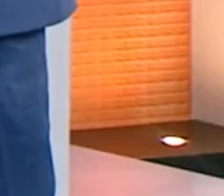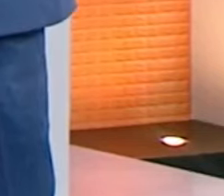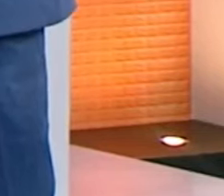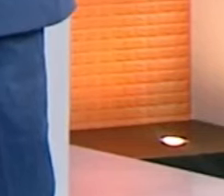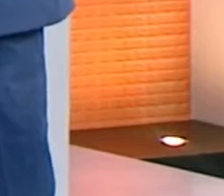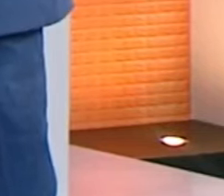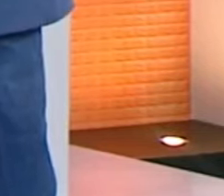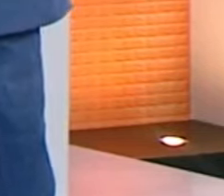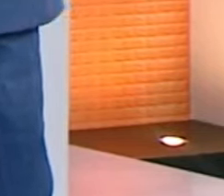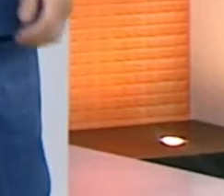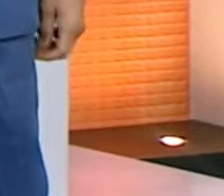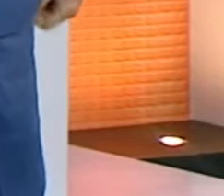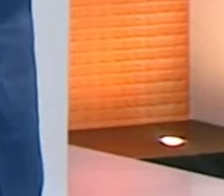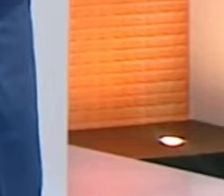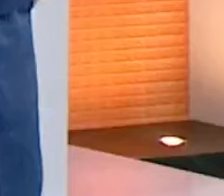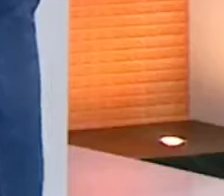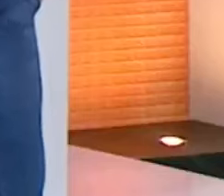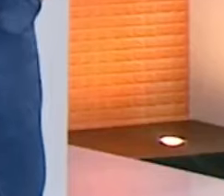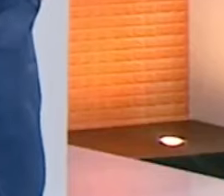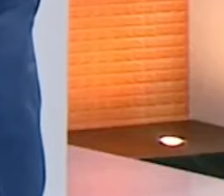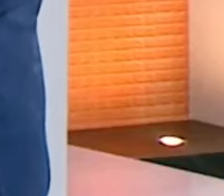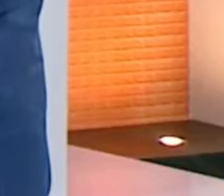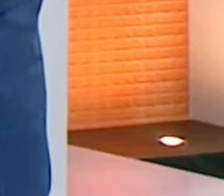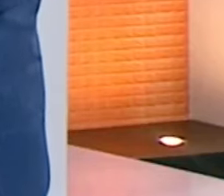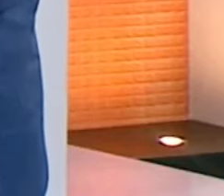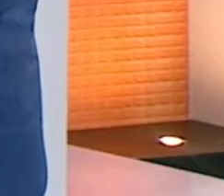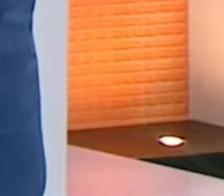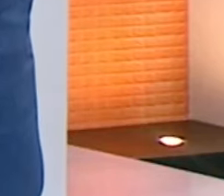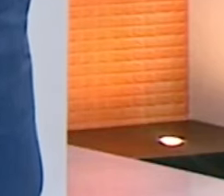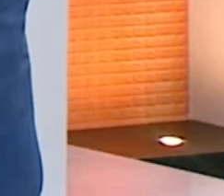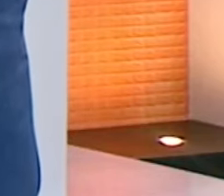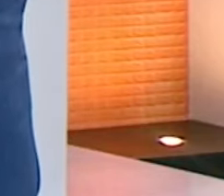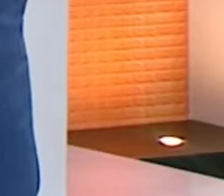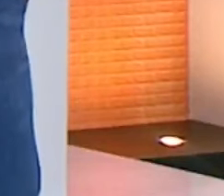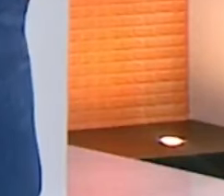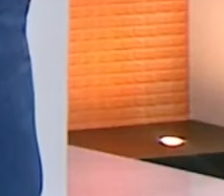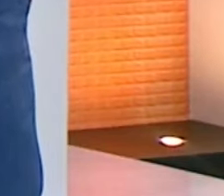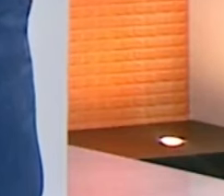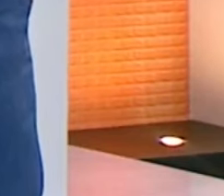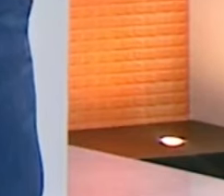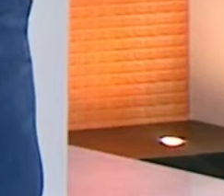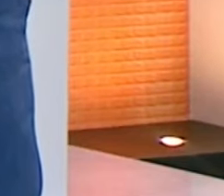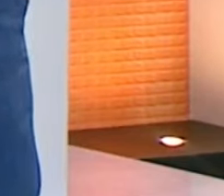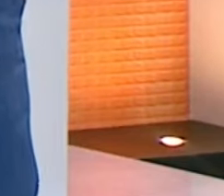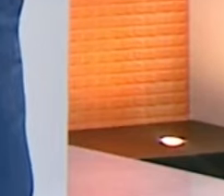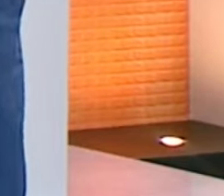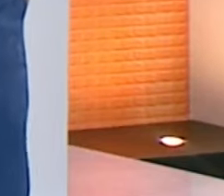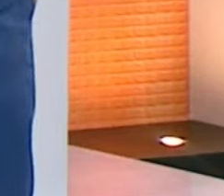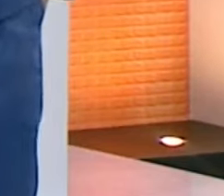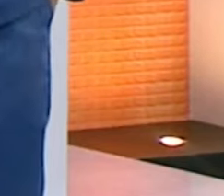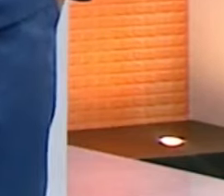sa GMA Integrated News sa YouTube. Sa mga kapuso abroad, subaybayan nyo kami sa GMA Pinoy